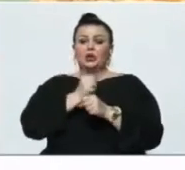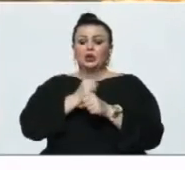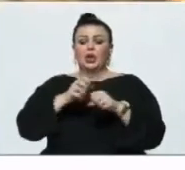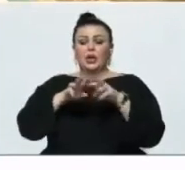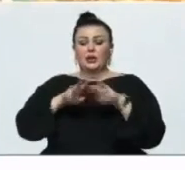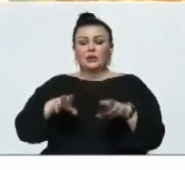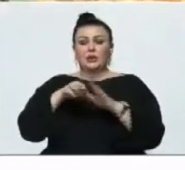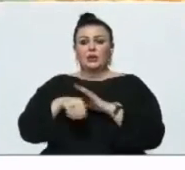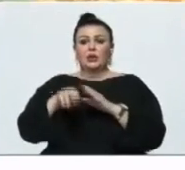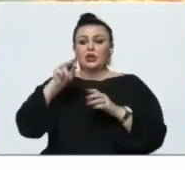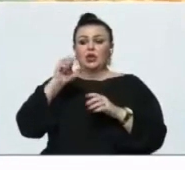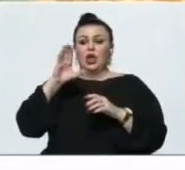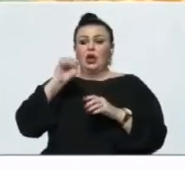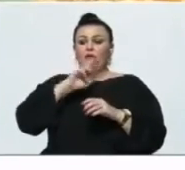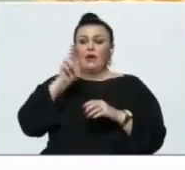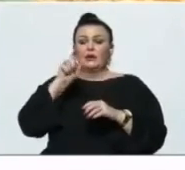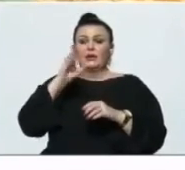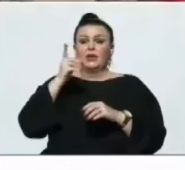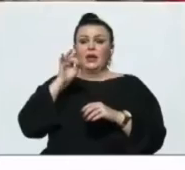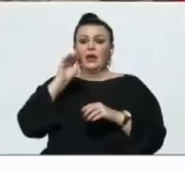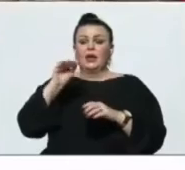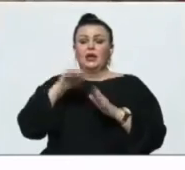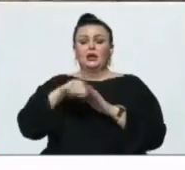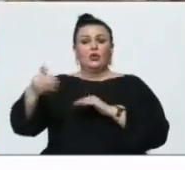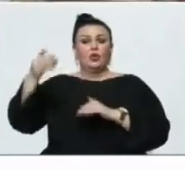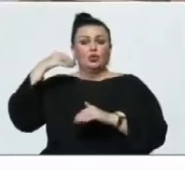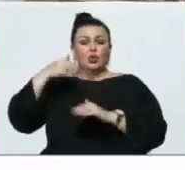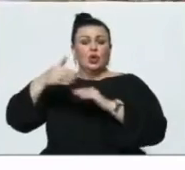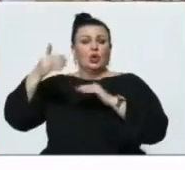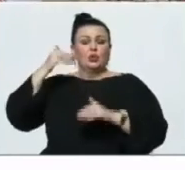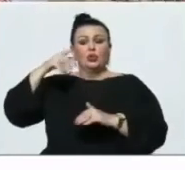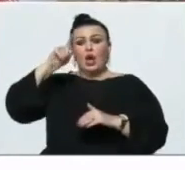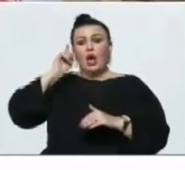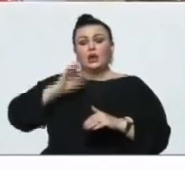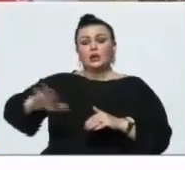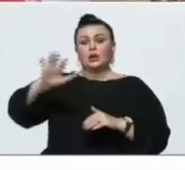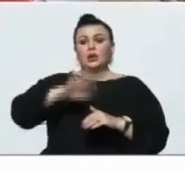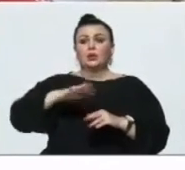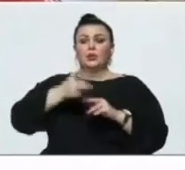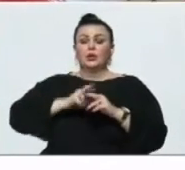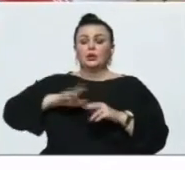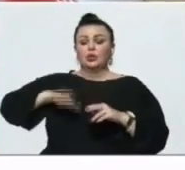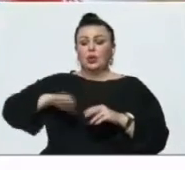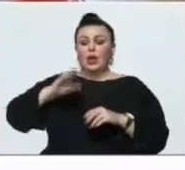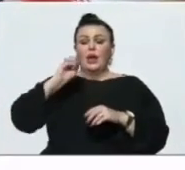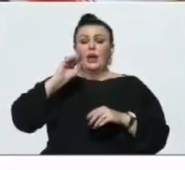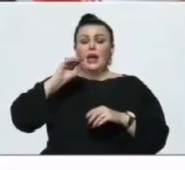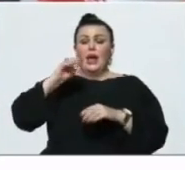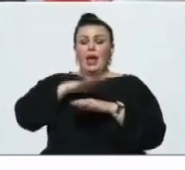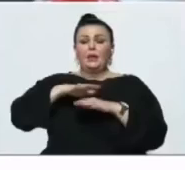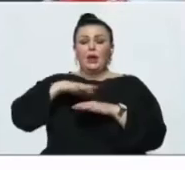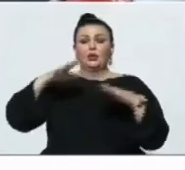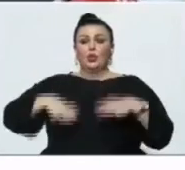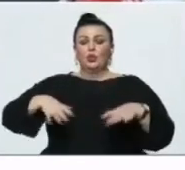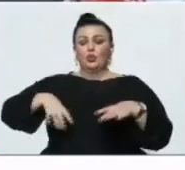naziri Cavad Zərif Türkiyədən öncə Azərbaycana, sonra Ermənistana,